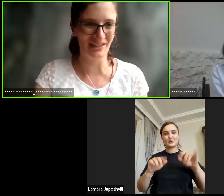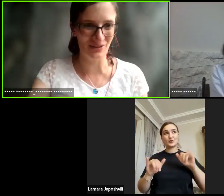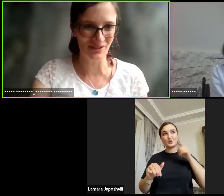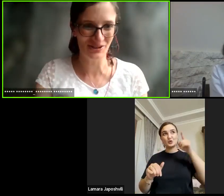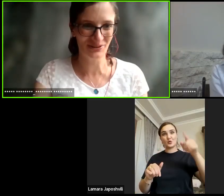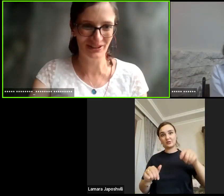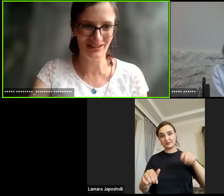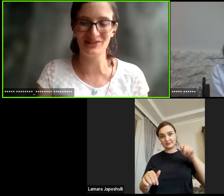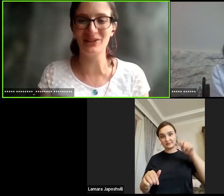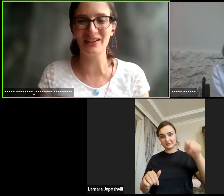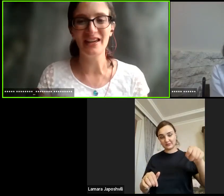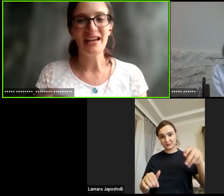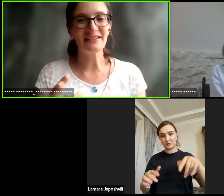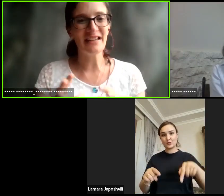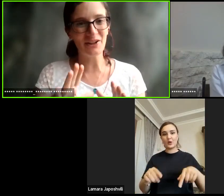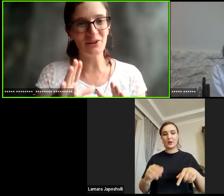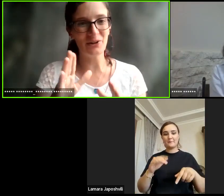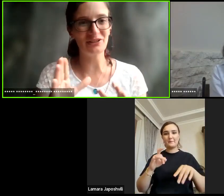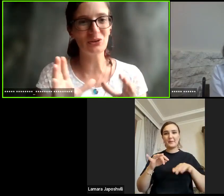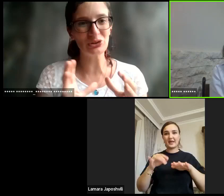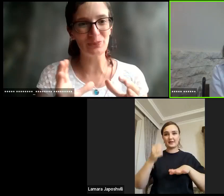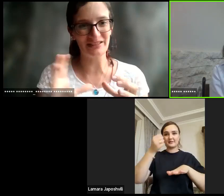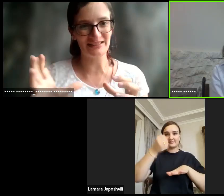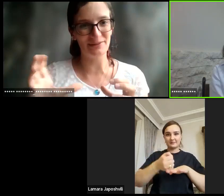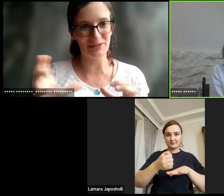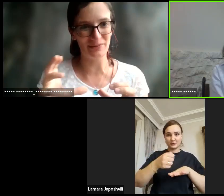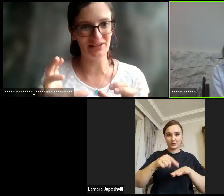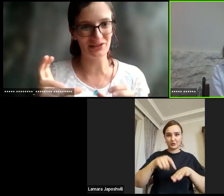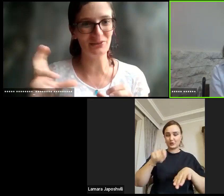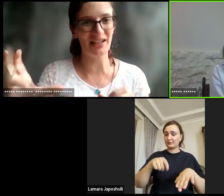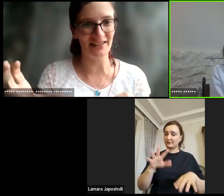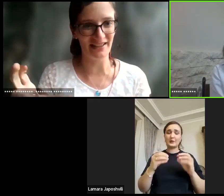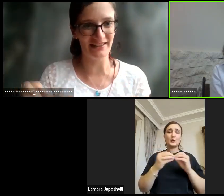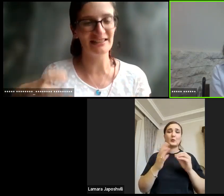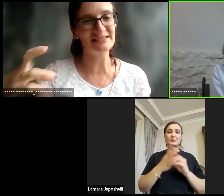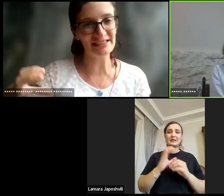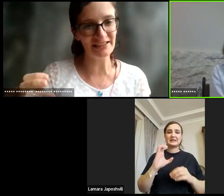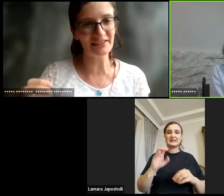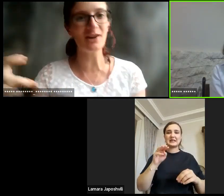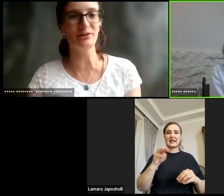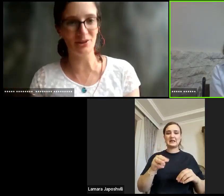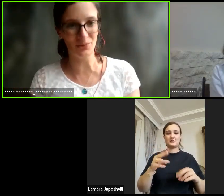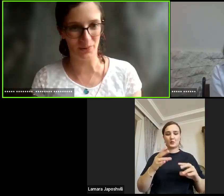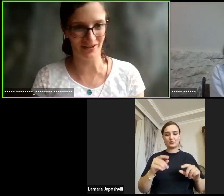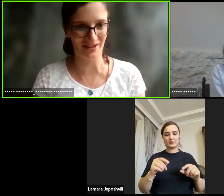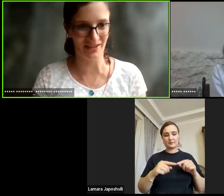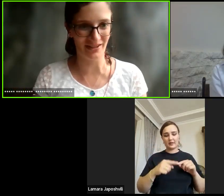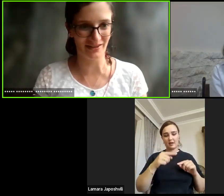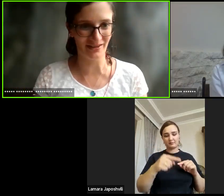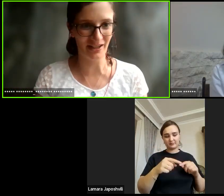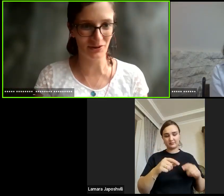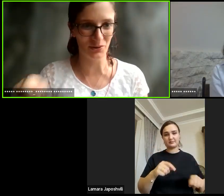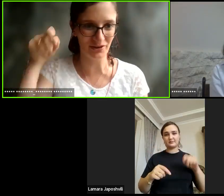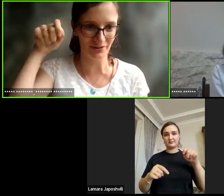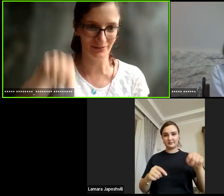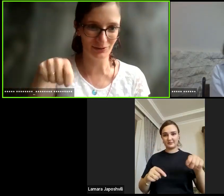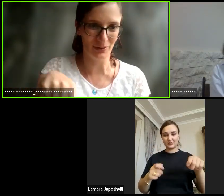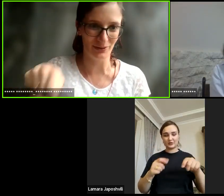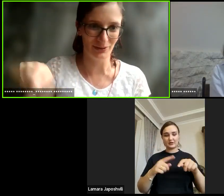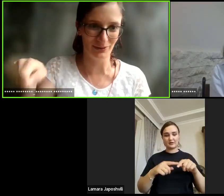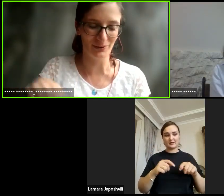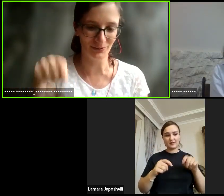თიხის წვერზე დავიბიჯოთ ეს ჯოხი. დაახლოებით 15 სანტიმეტრზე უნდა გადაიდგას წინ და ოდნავ გვერდზე. ეს